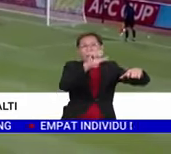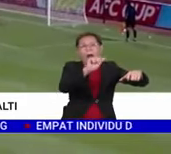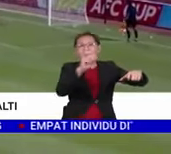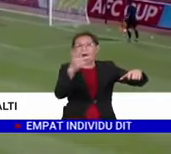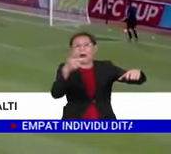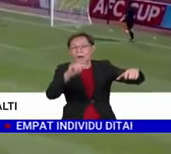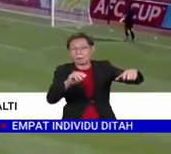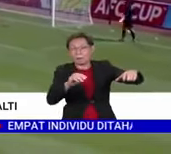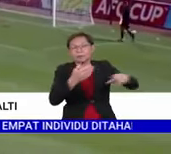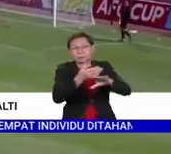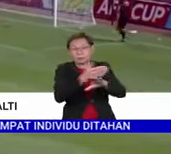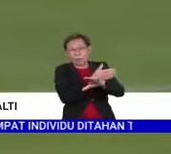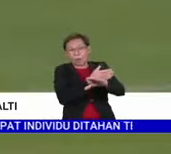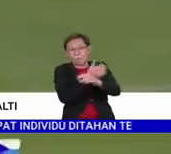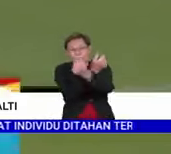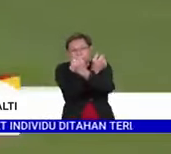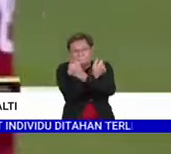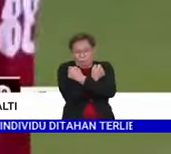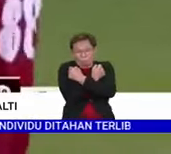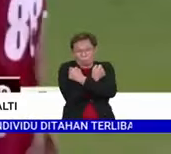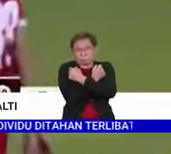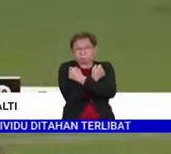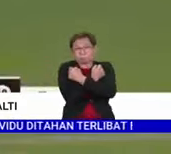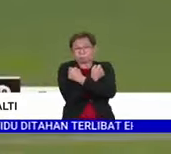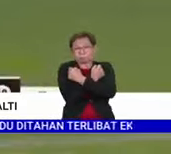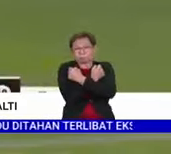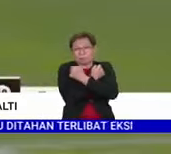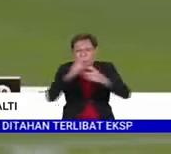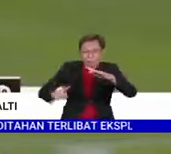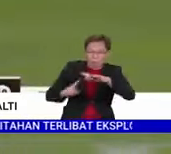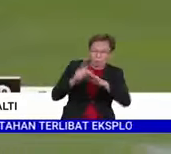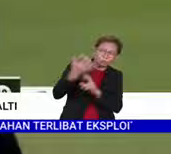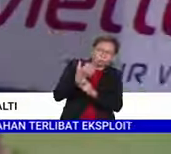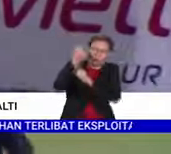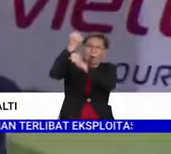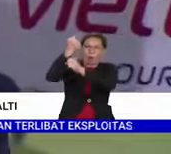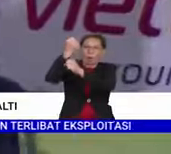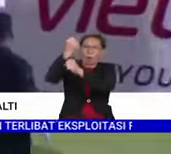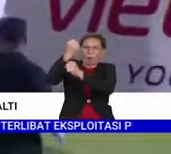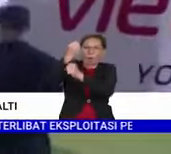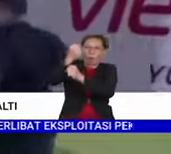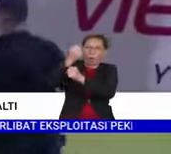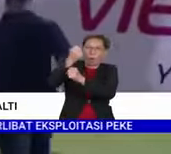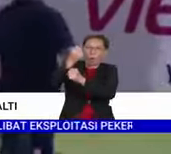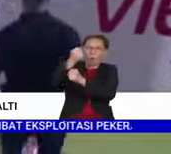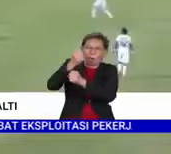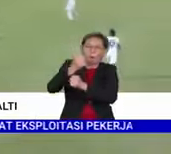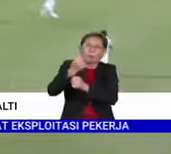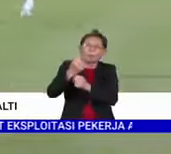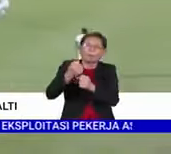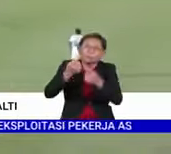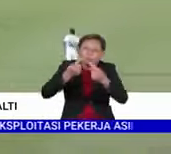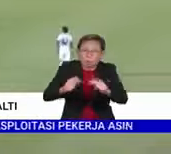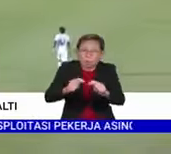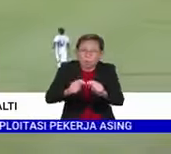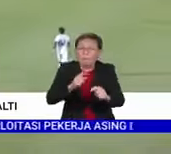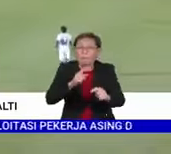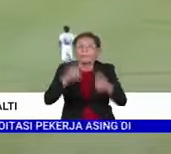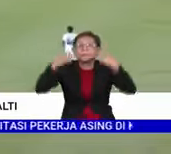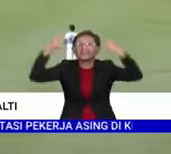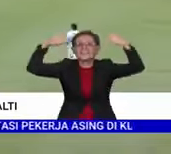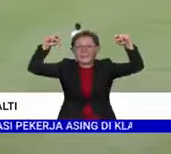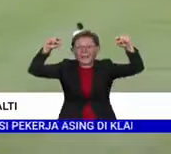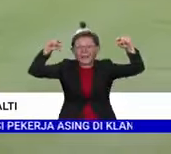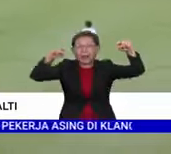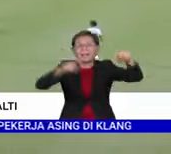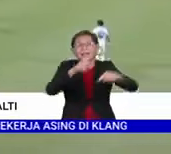Mahinan sebelum penjaga gol Muhammad Azri Abdul Ghani muncul wira dengan menyelamatkan percubaan Du Tong sekaligus memastikan kejayaan